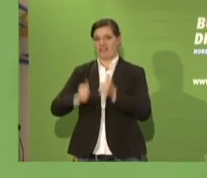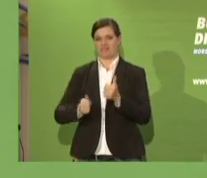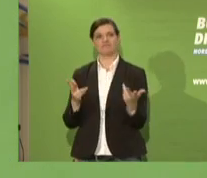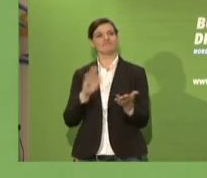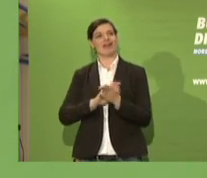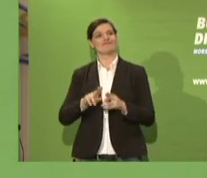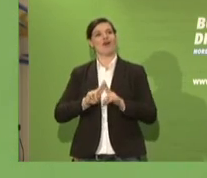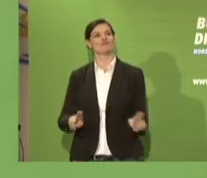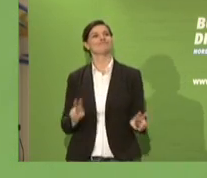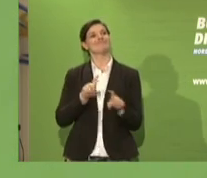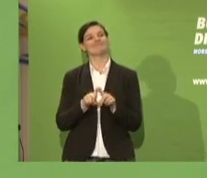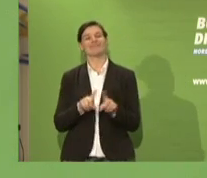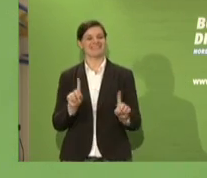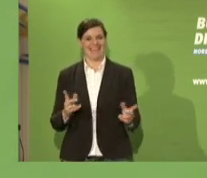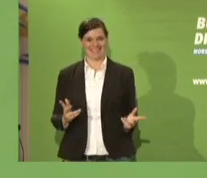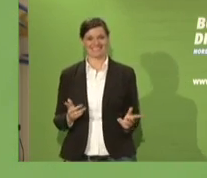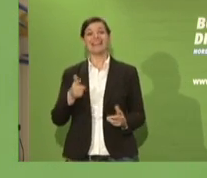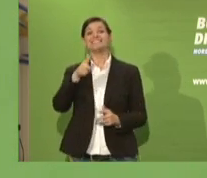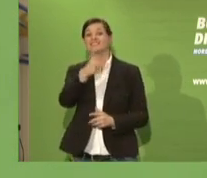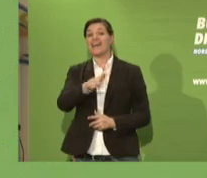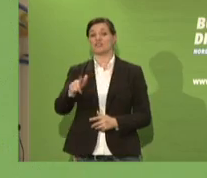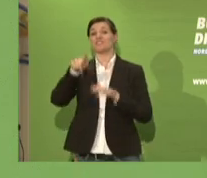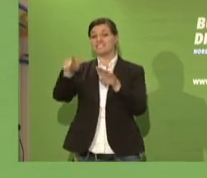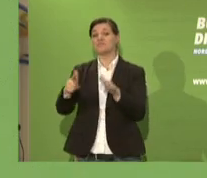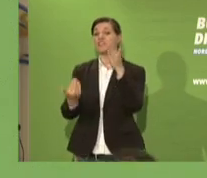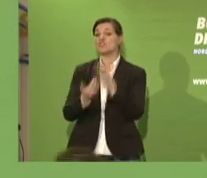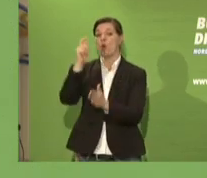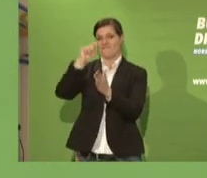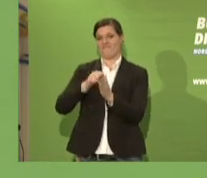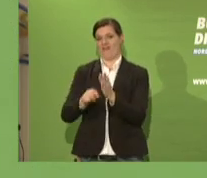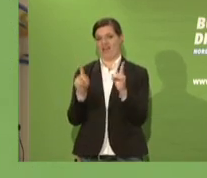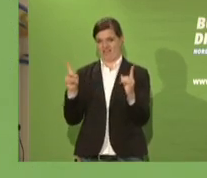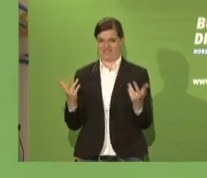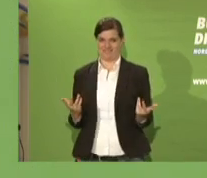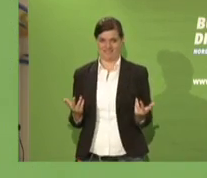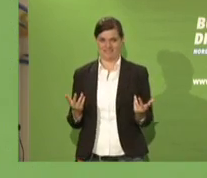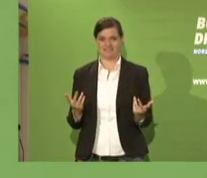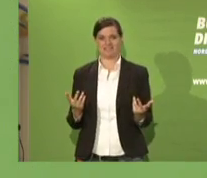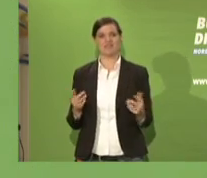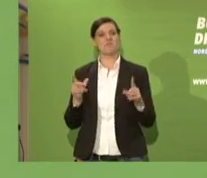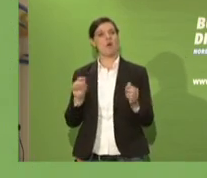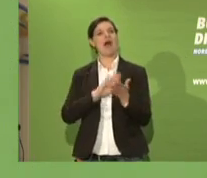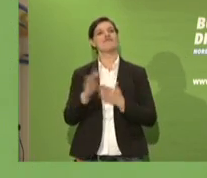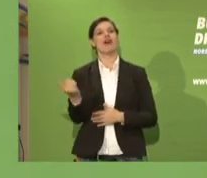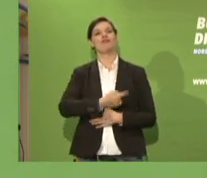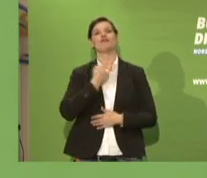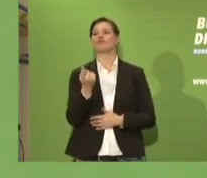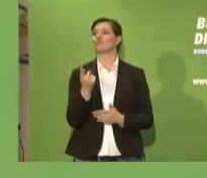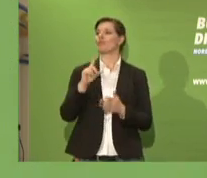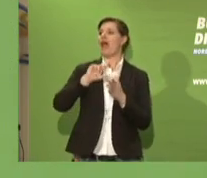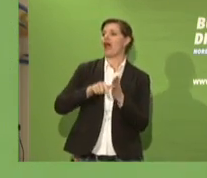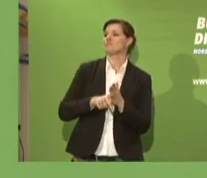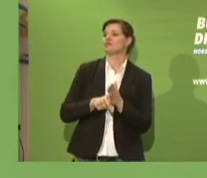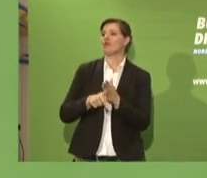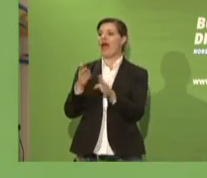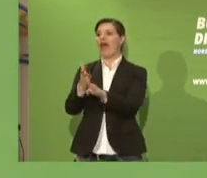2017 werden neue Weichen gestellt und da wird es nicht ausreichen, wenn wir, sagen wir mal so ein halbes Jahr